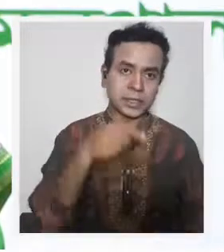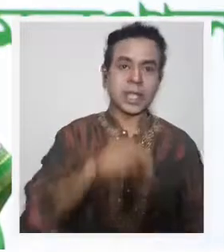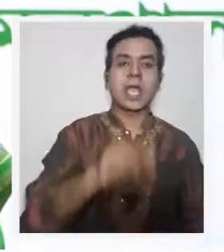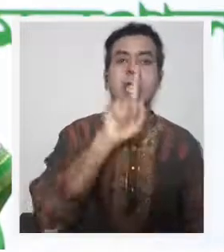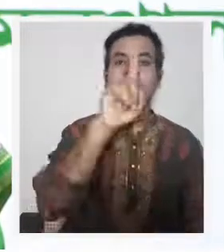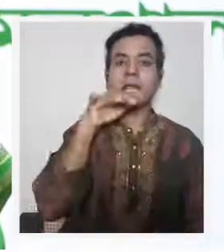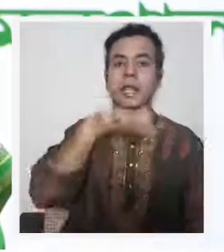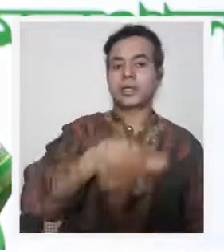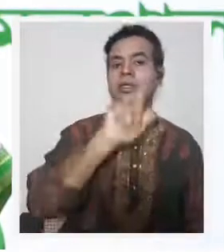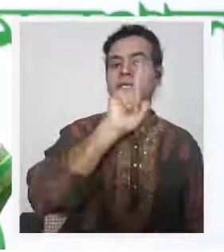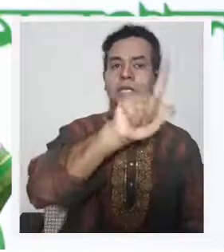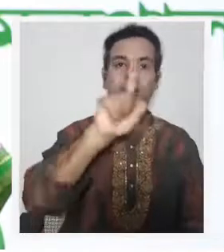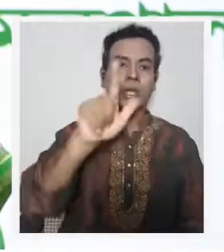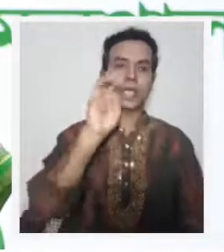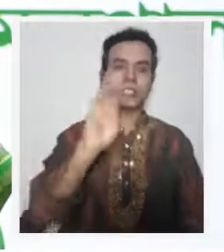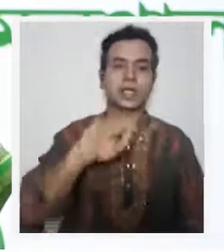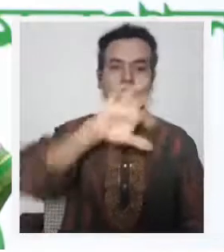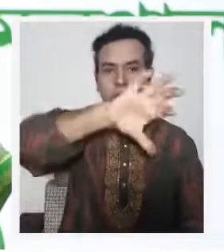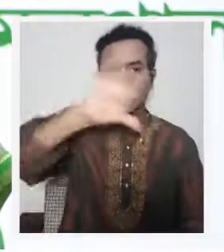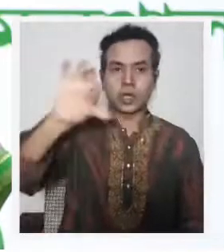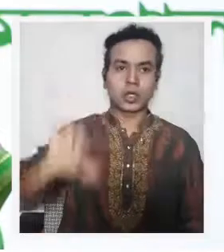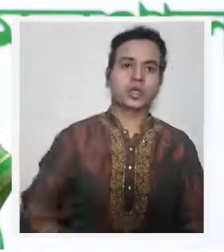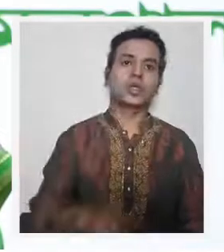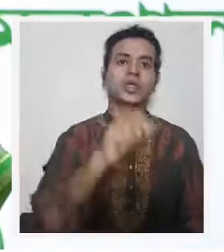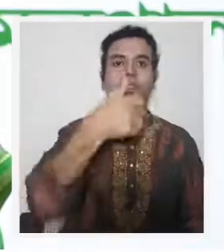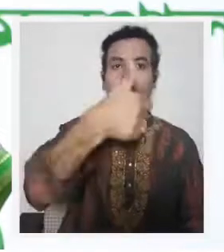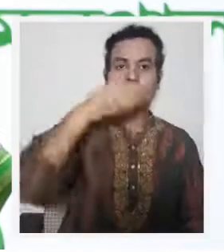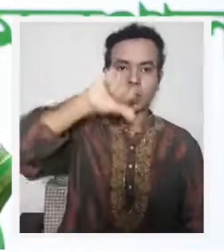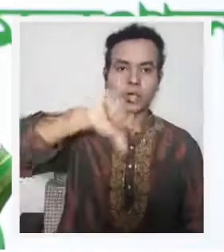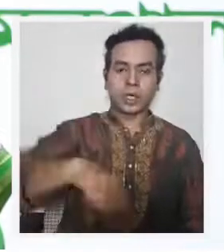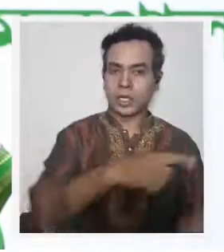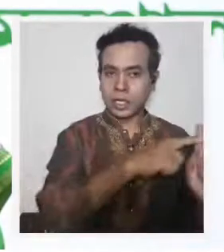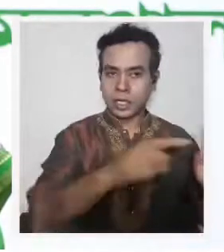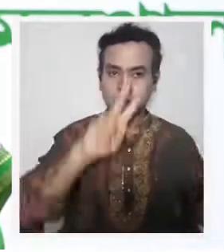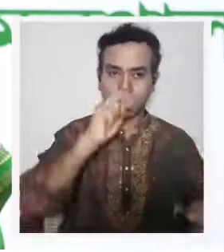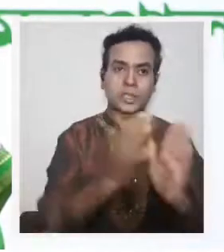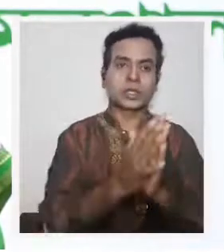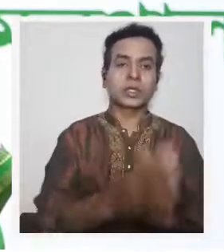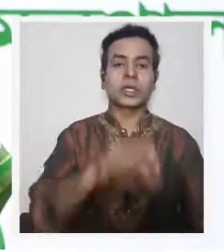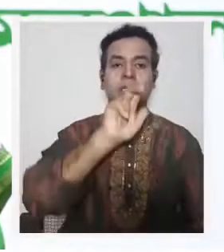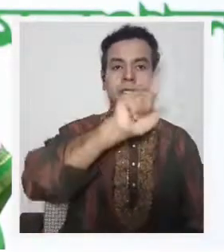24 ঘন্টায় আমরা ফোন কল গ্রহণ করে থাকি। গত 24 ঘন্টায় হটলাইনে ফোন কল গ্রহণ করা হয়েছে